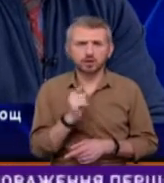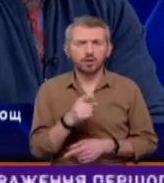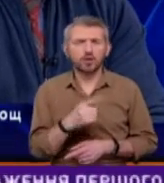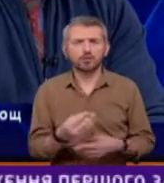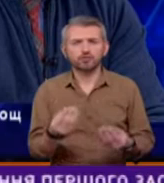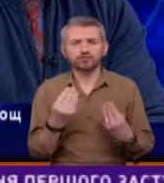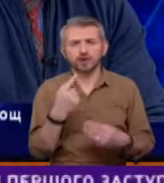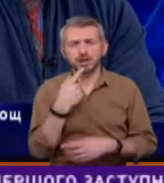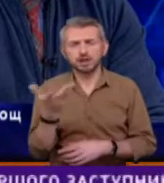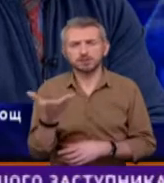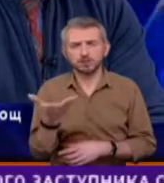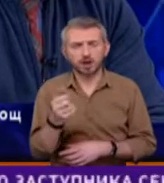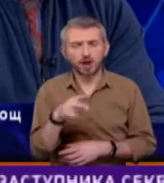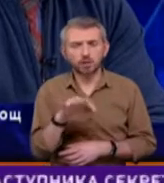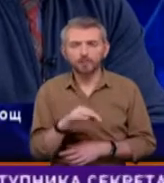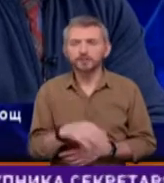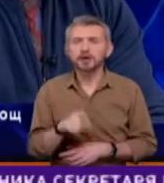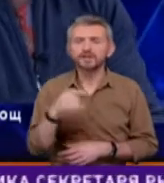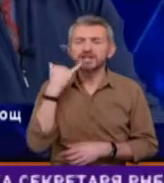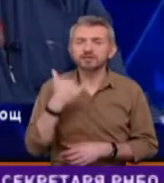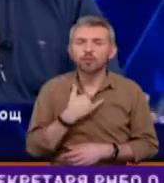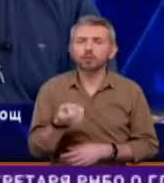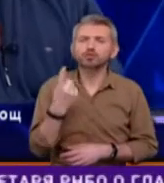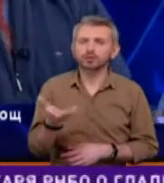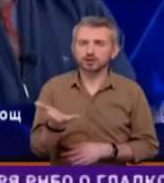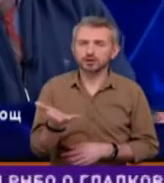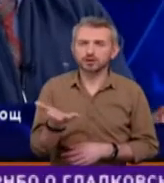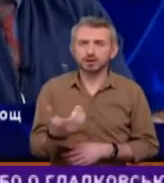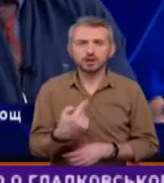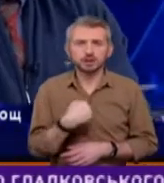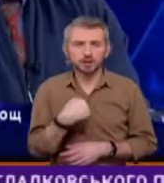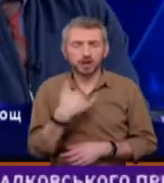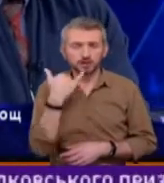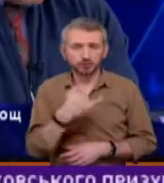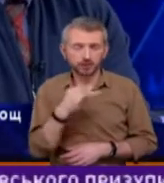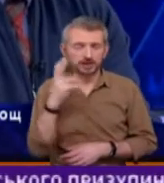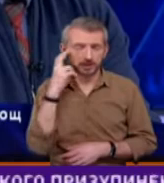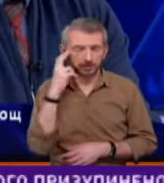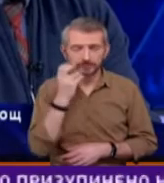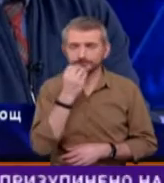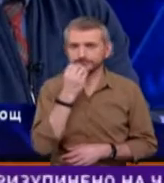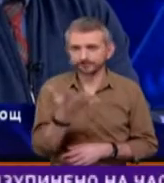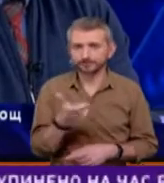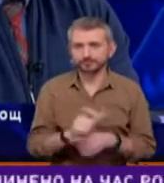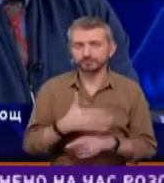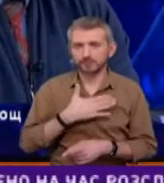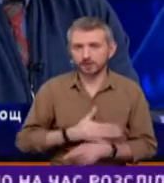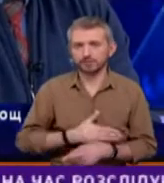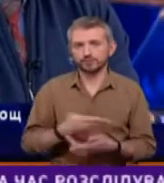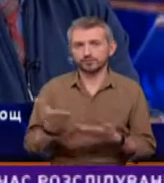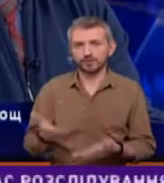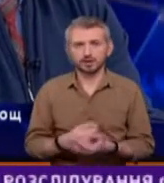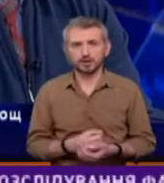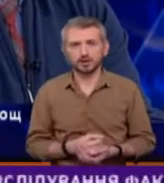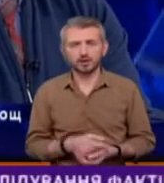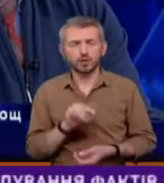шикарний спіч. Алло. Як, звідки ви дзвоните до нас? Я дзвоню з Києва. Дуже приємно, будь ласка. У нього